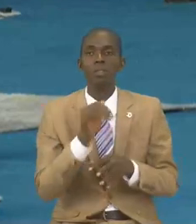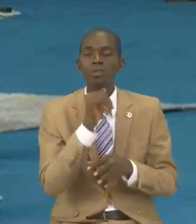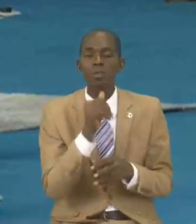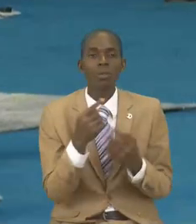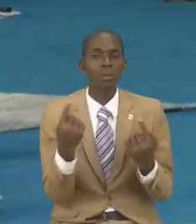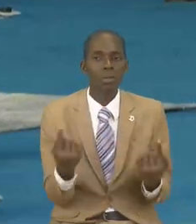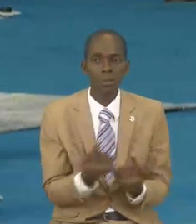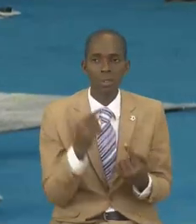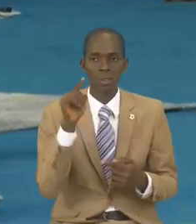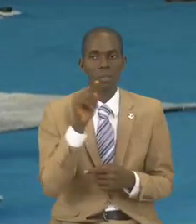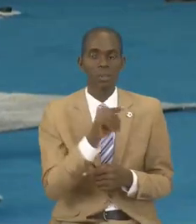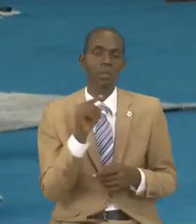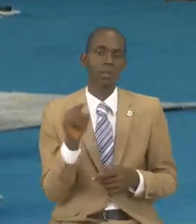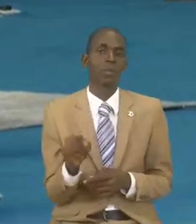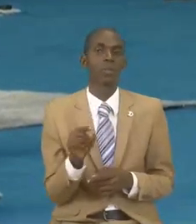le péché,